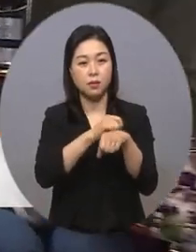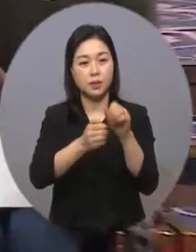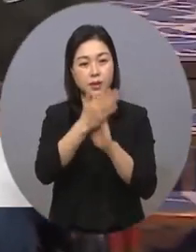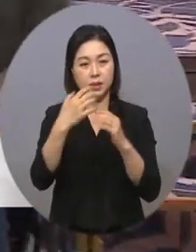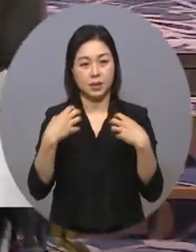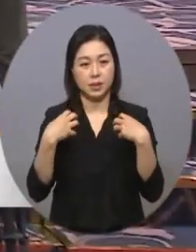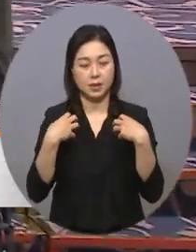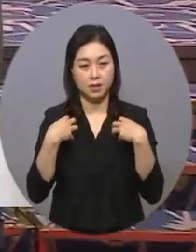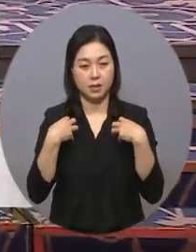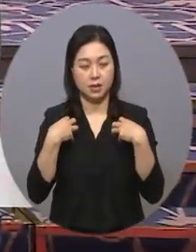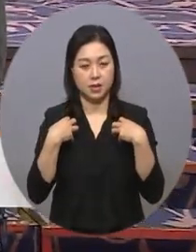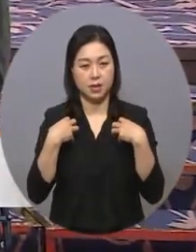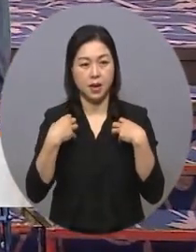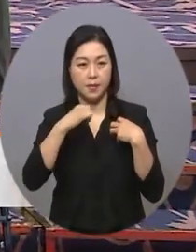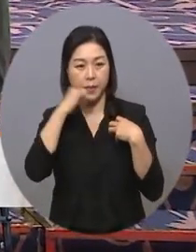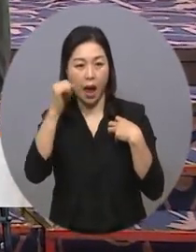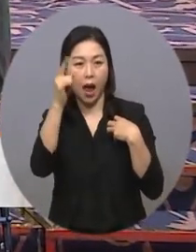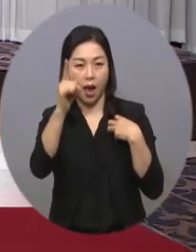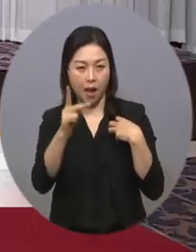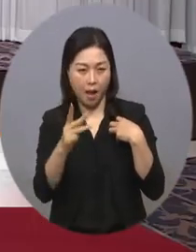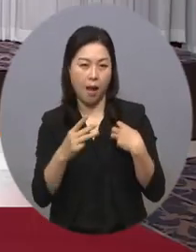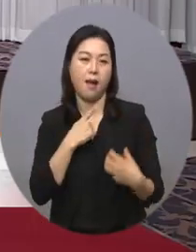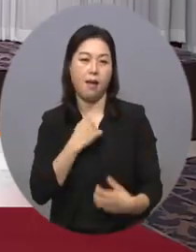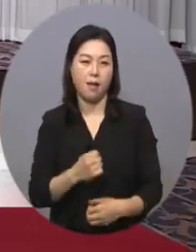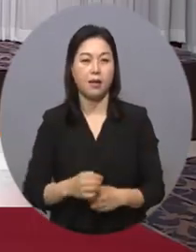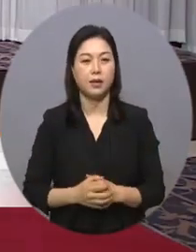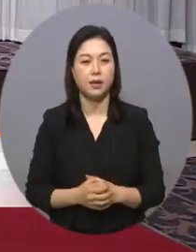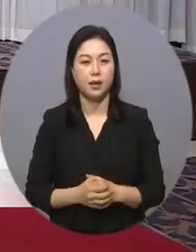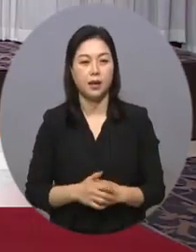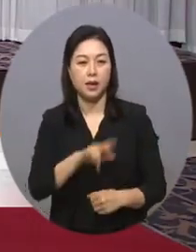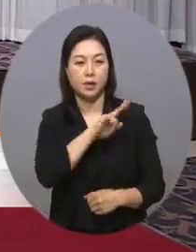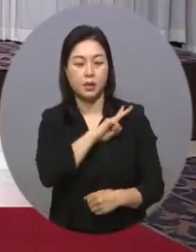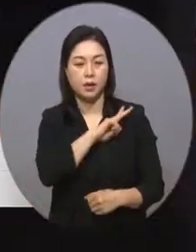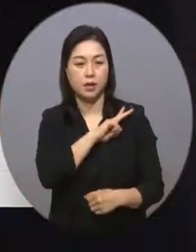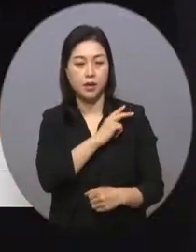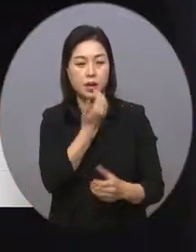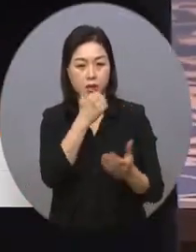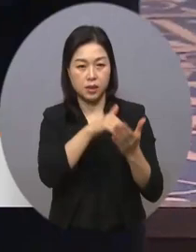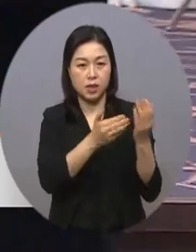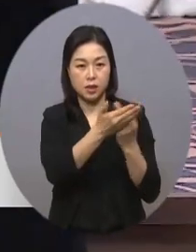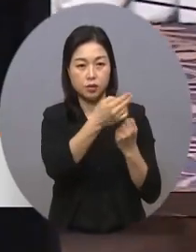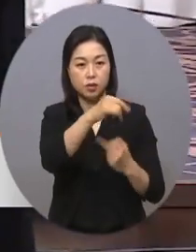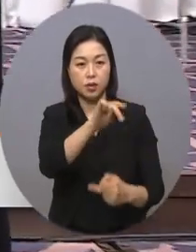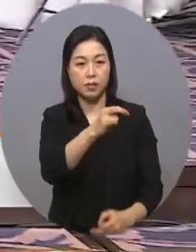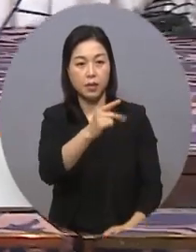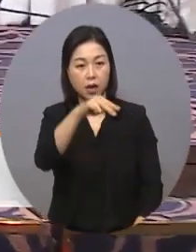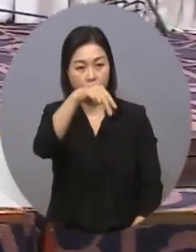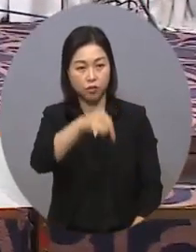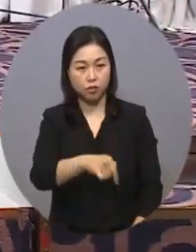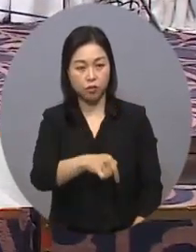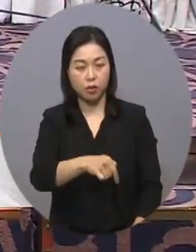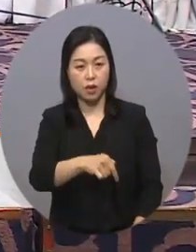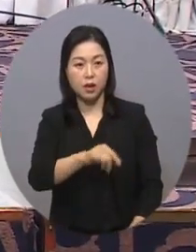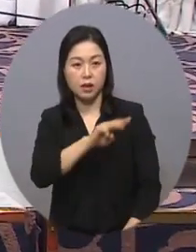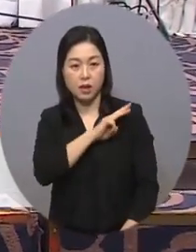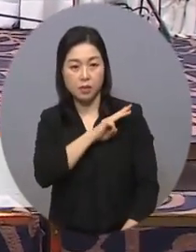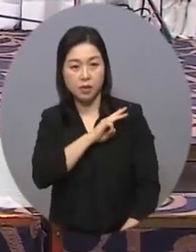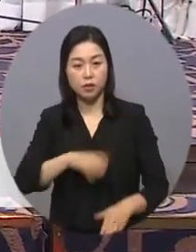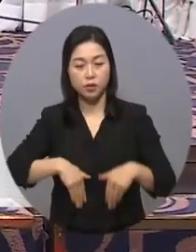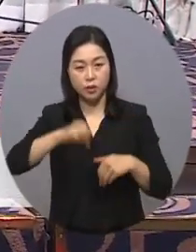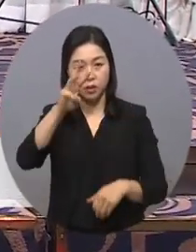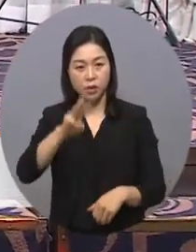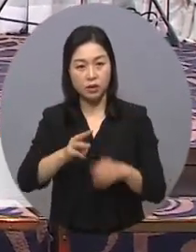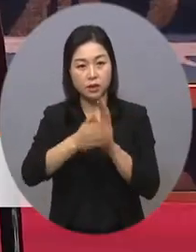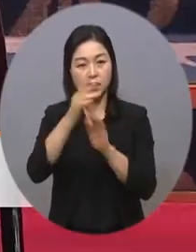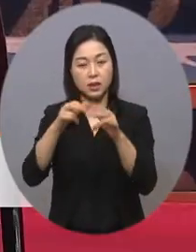서울특별시청이 리그 3연패의 영광을 안았고 2위는 제주 삼다수, 3위는 춘천시 장애인체육회로